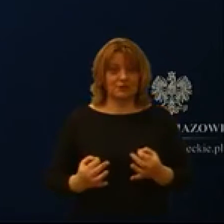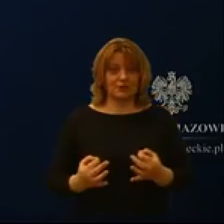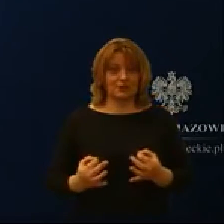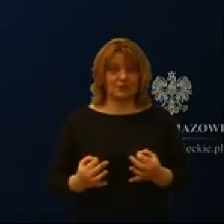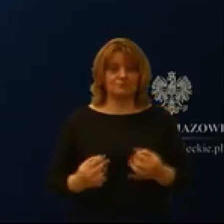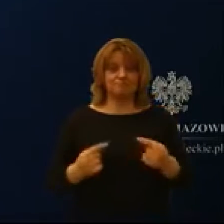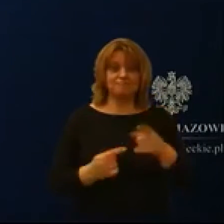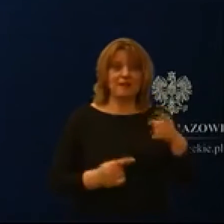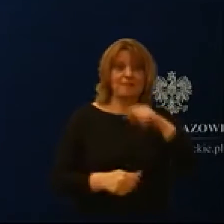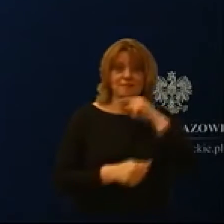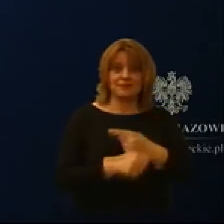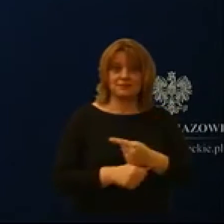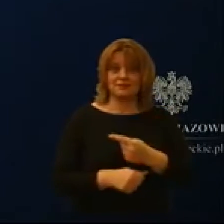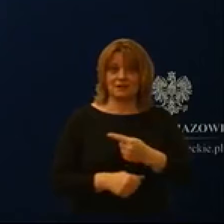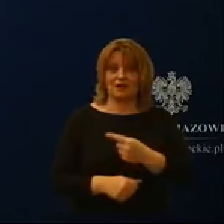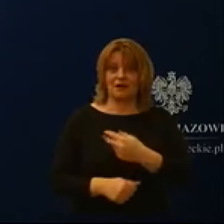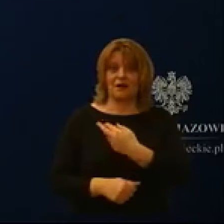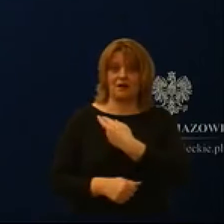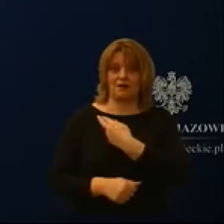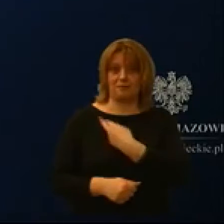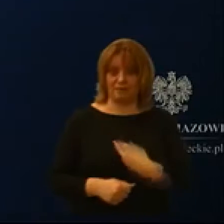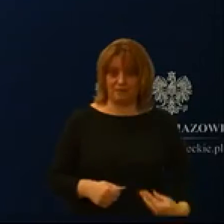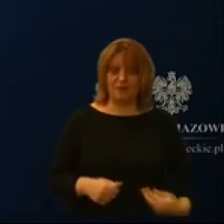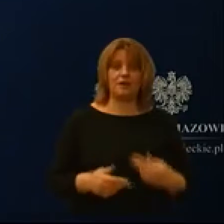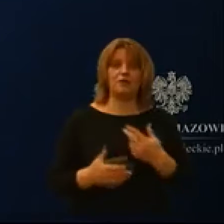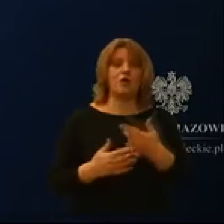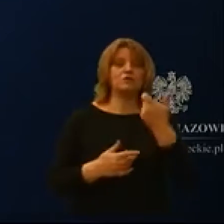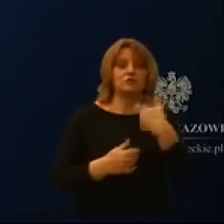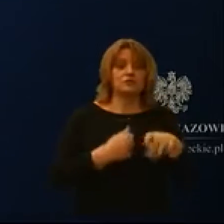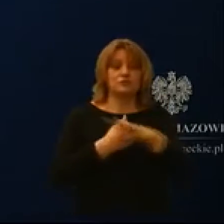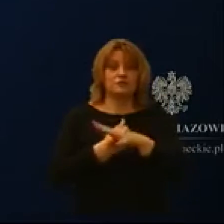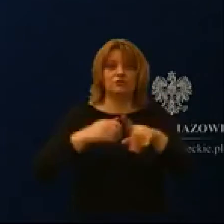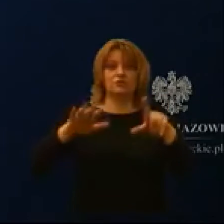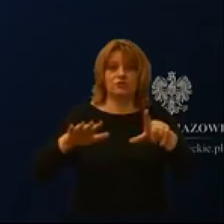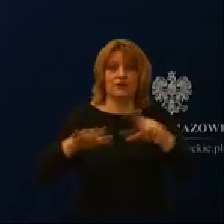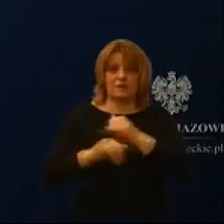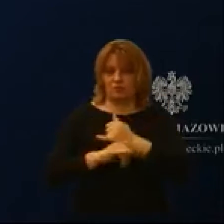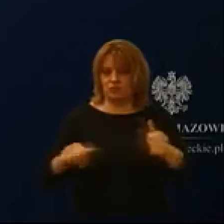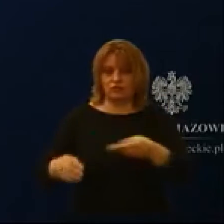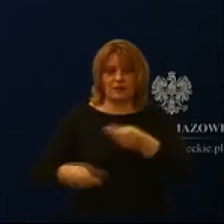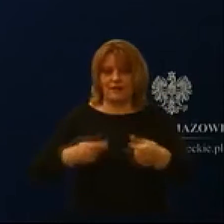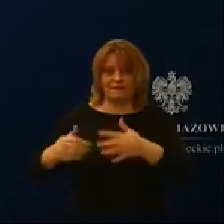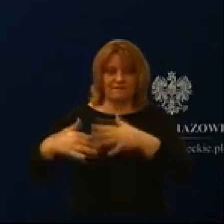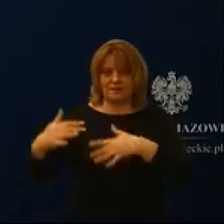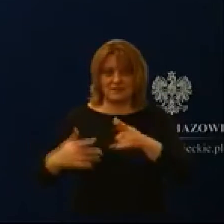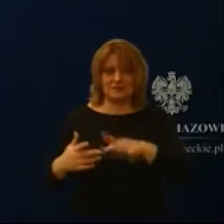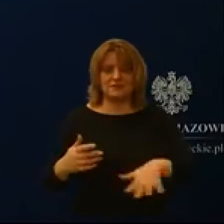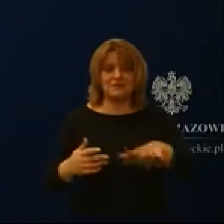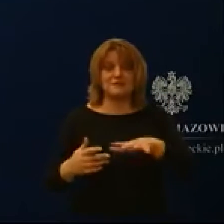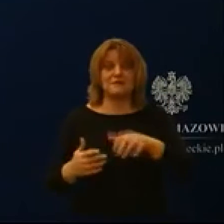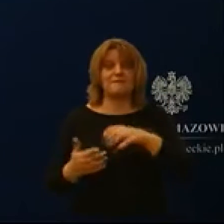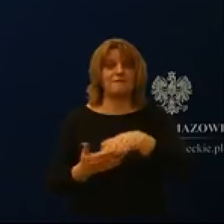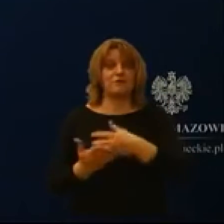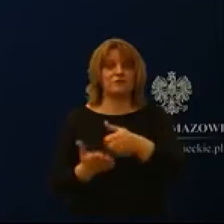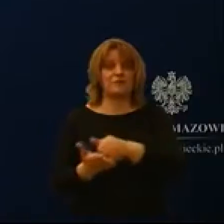zgodnie z decyzją premiera 197 inwestycji z województwa mazowieckiego otrzymało